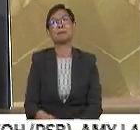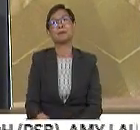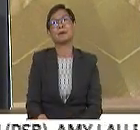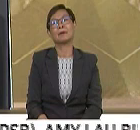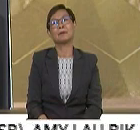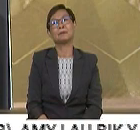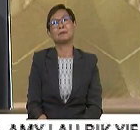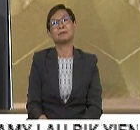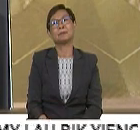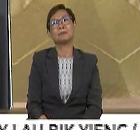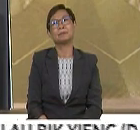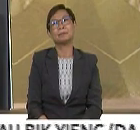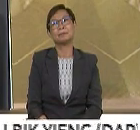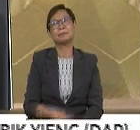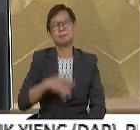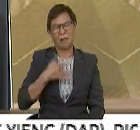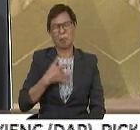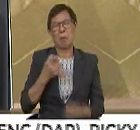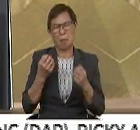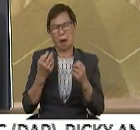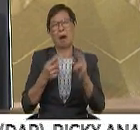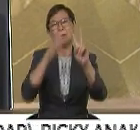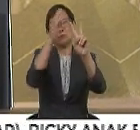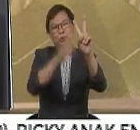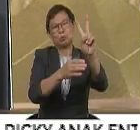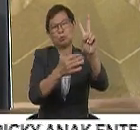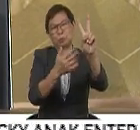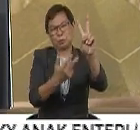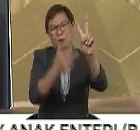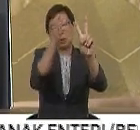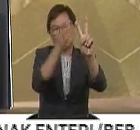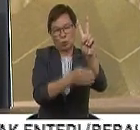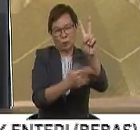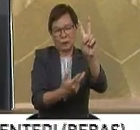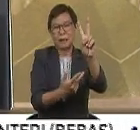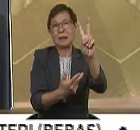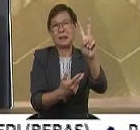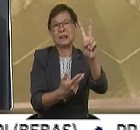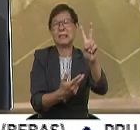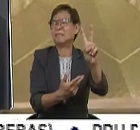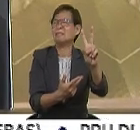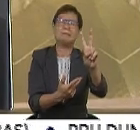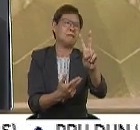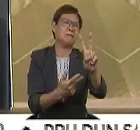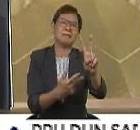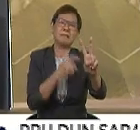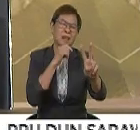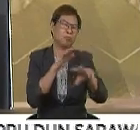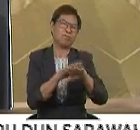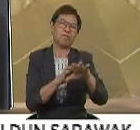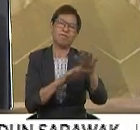Tetapi saya rasa majoriti 23 itu tidaklah comfortable sangat, tidak selesa